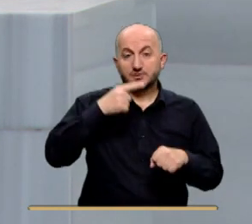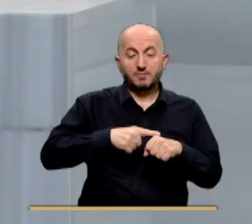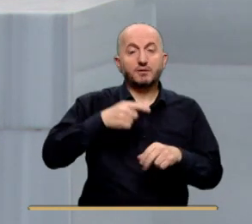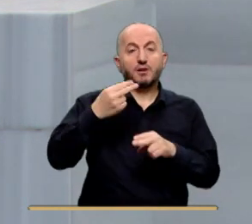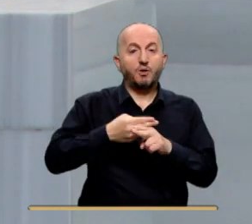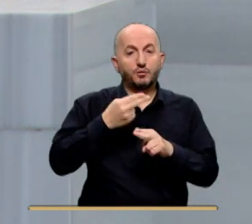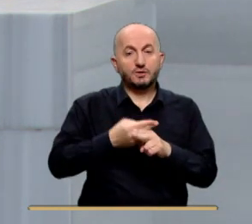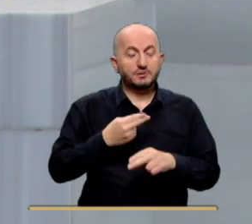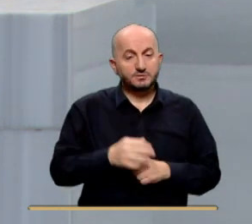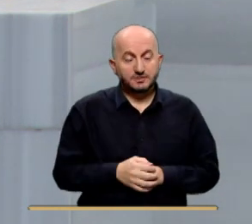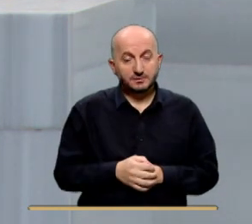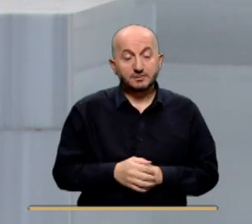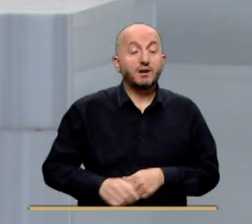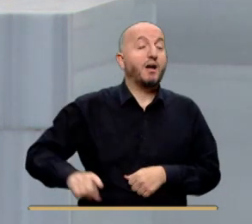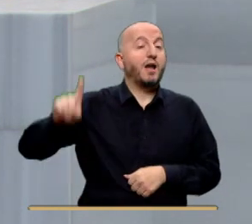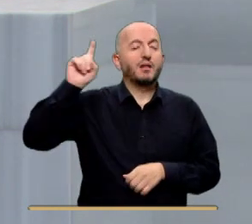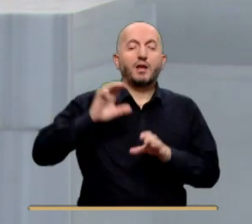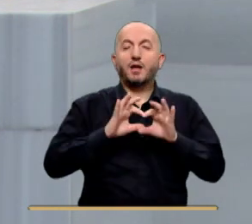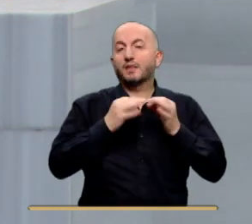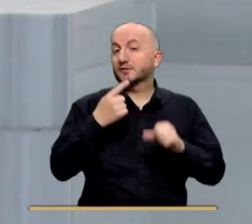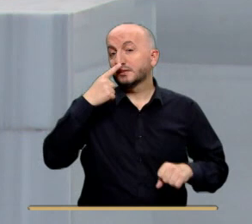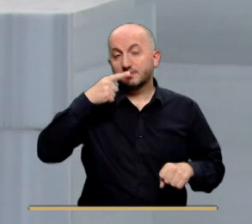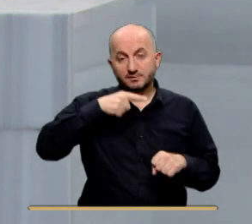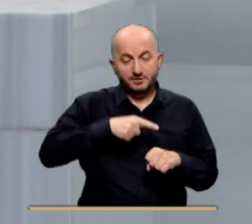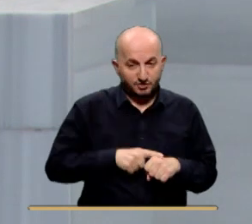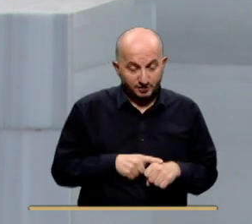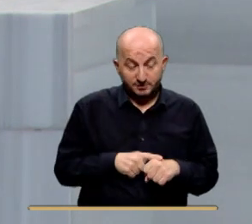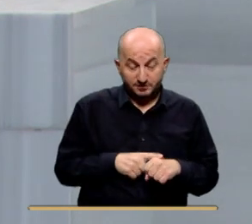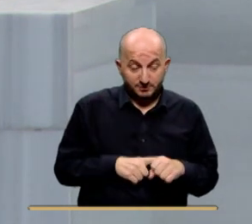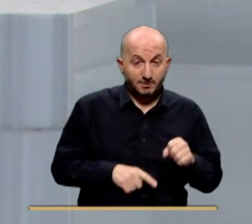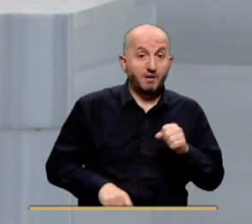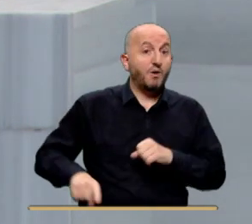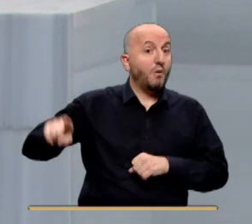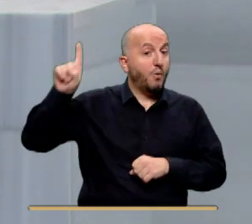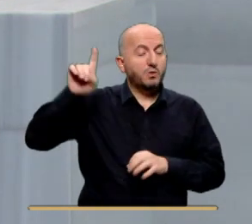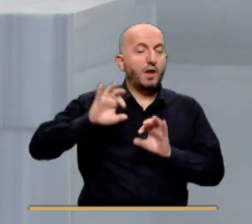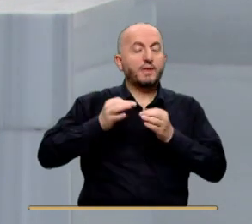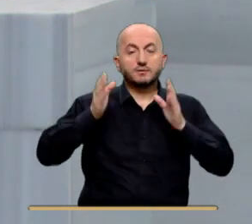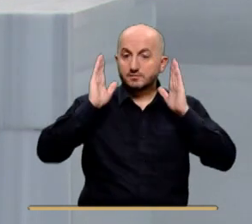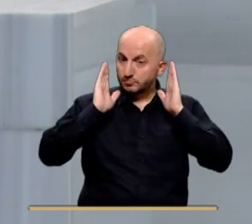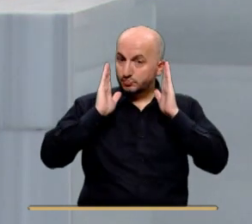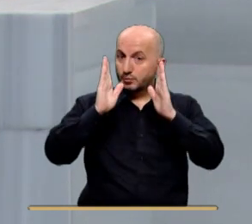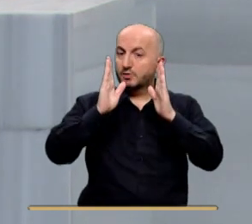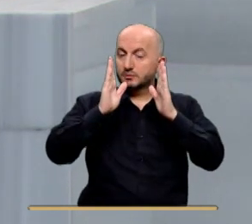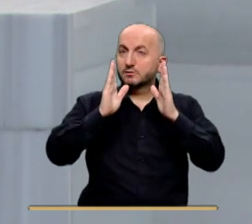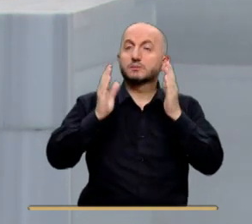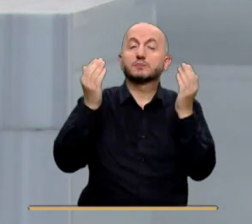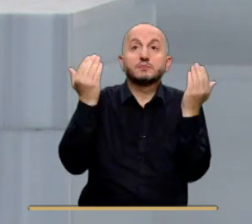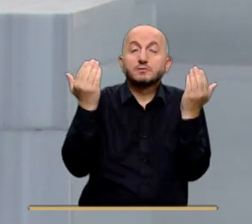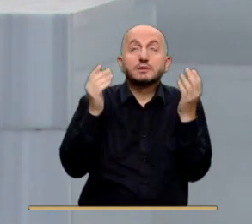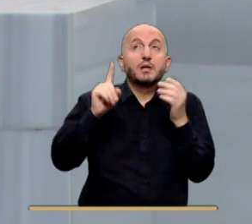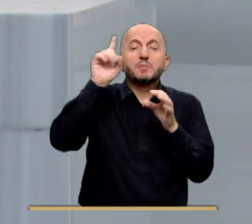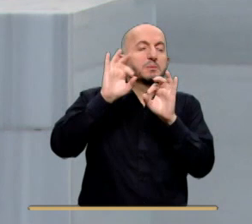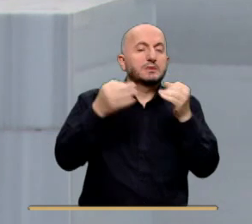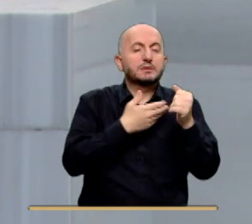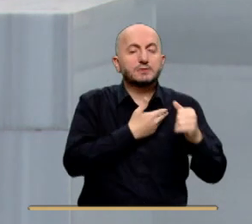örneğimiz, Allah'a nasıl inanacağız, ona nasıl yöneleceğiz, Rabbimizi nasıl